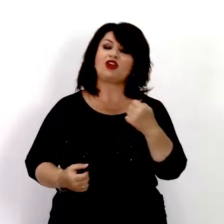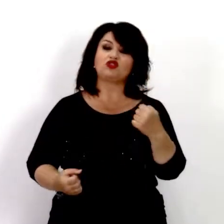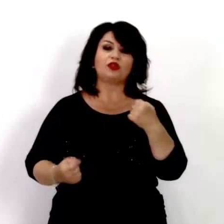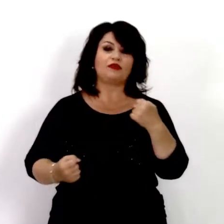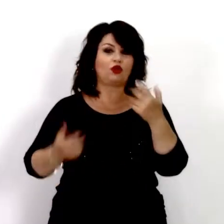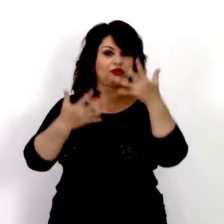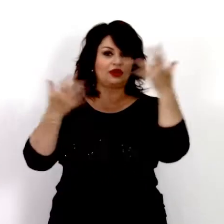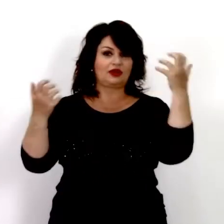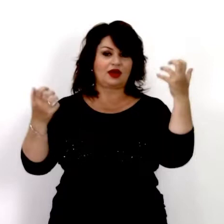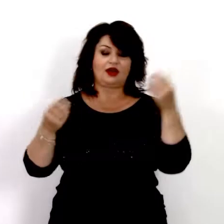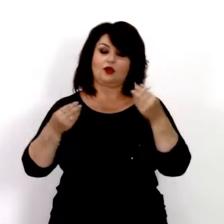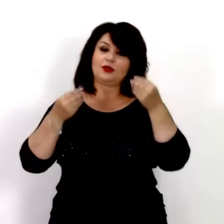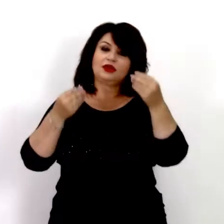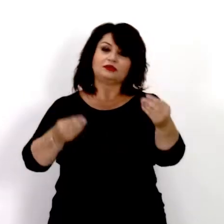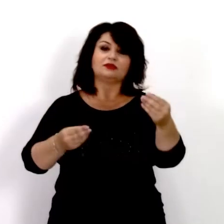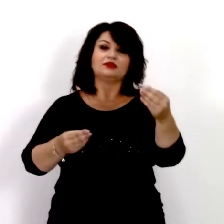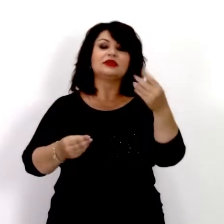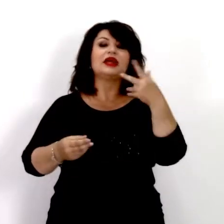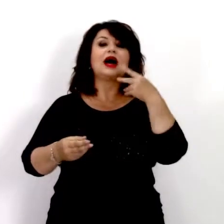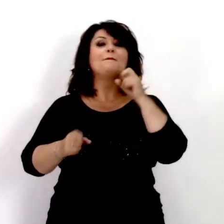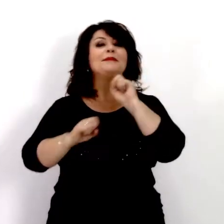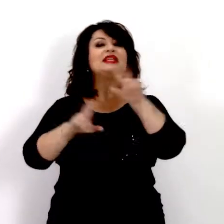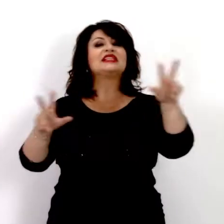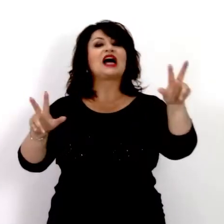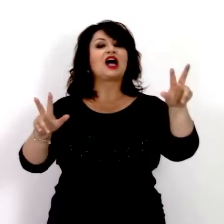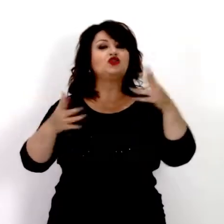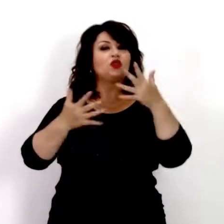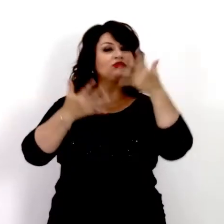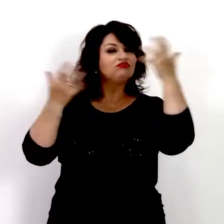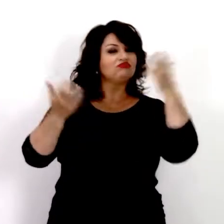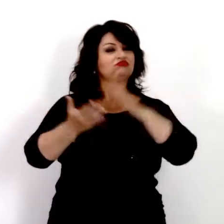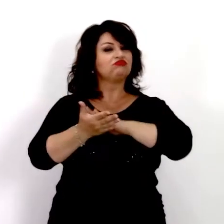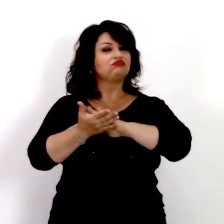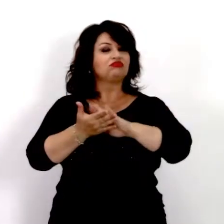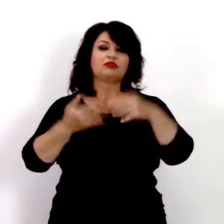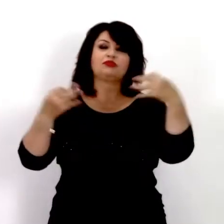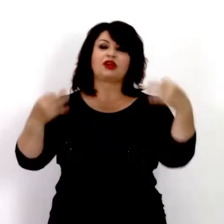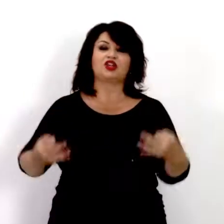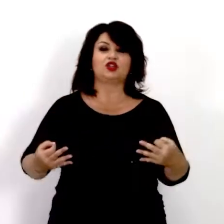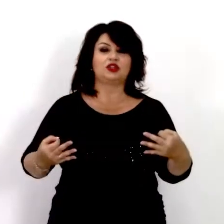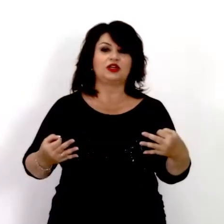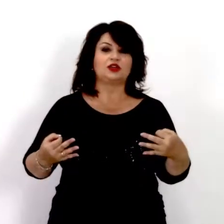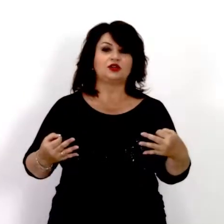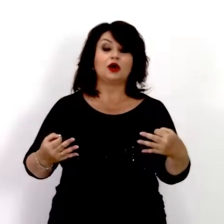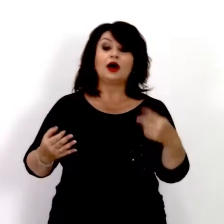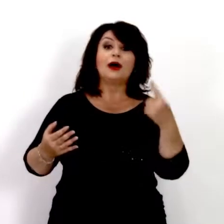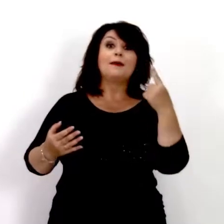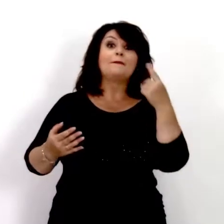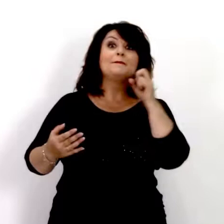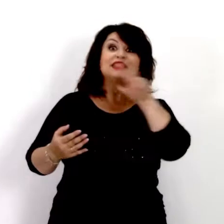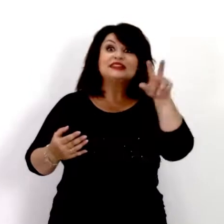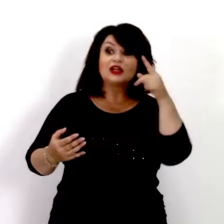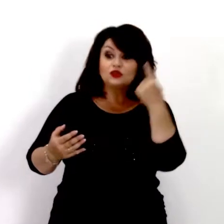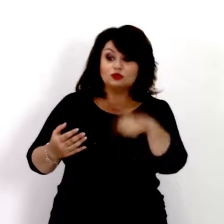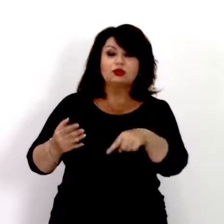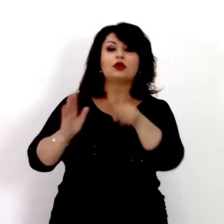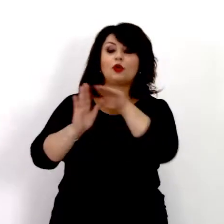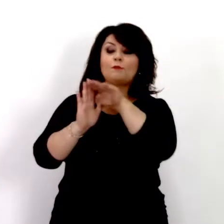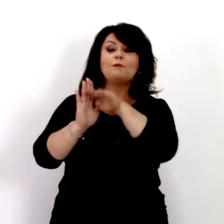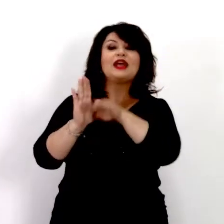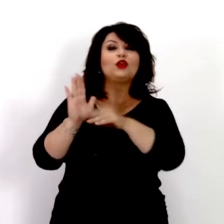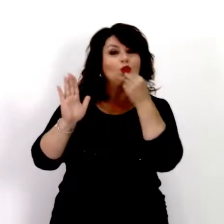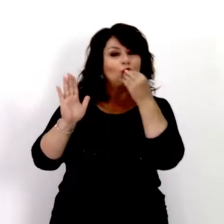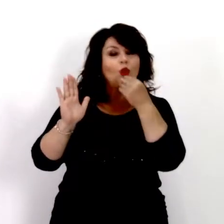trasmettere sicuramente un messaggio pulito, netto e preciso. Su questo messaggio il menù andrà